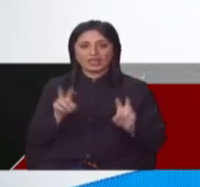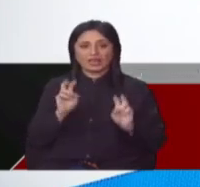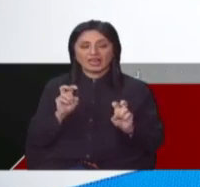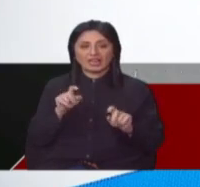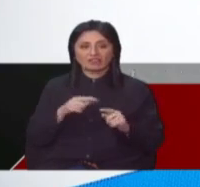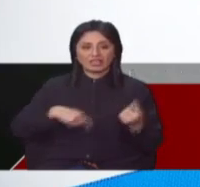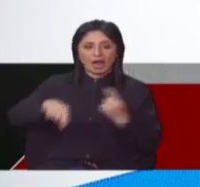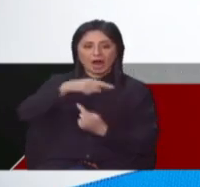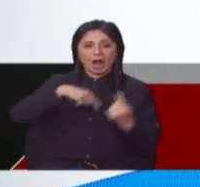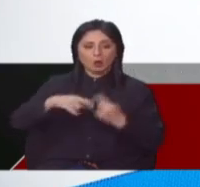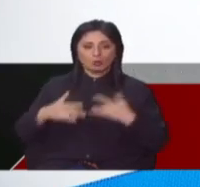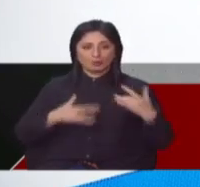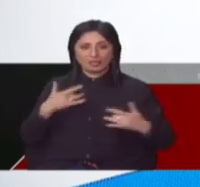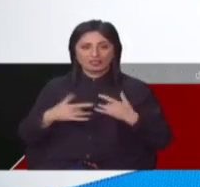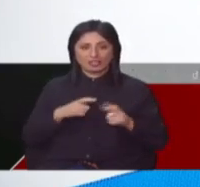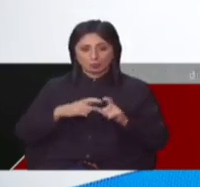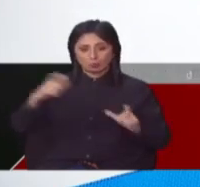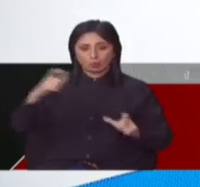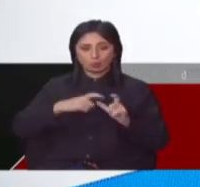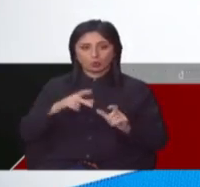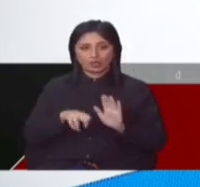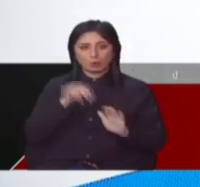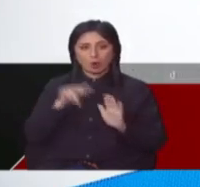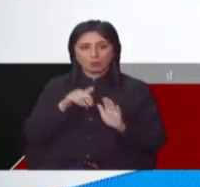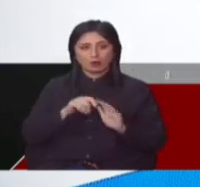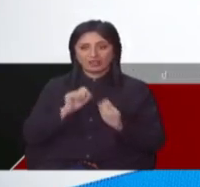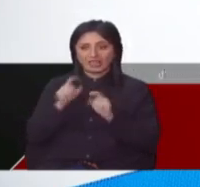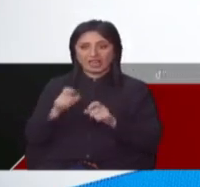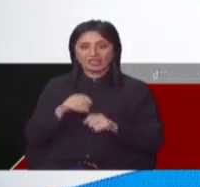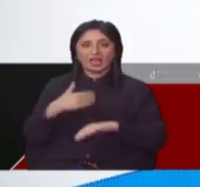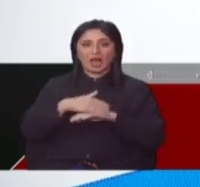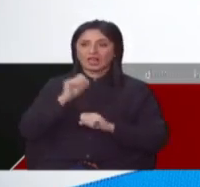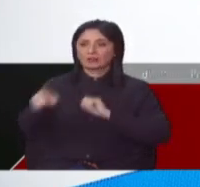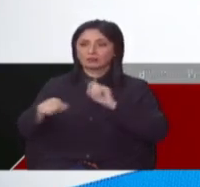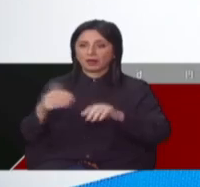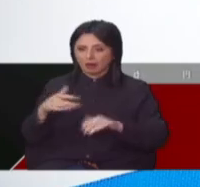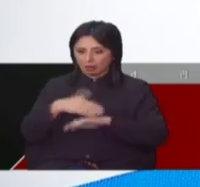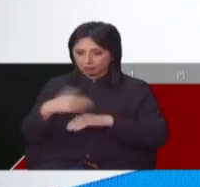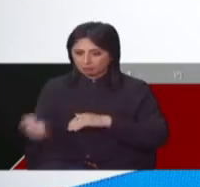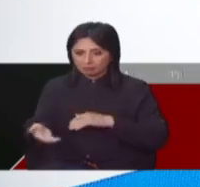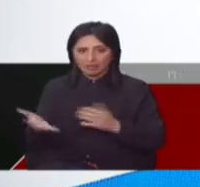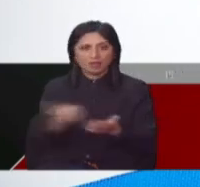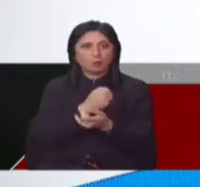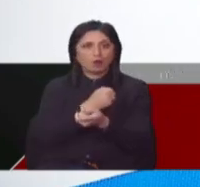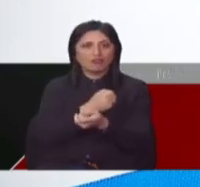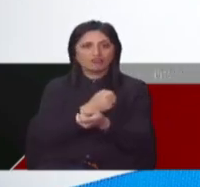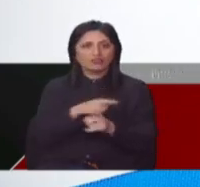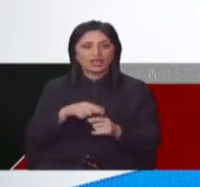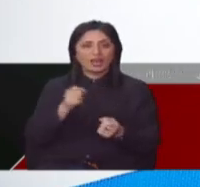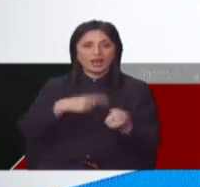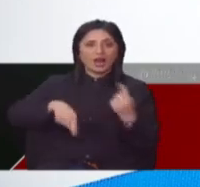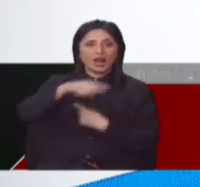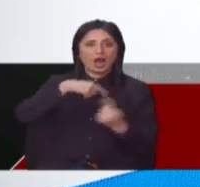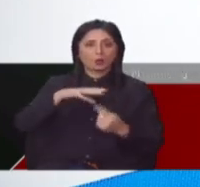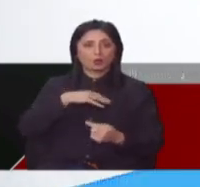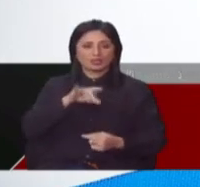წოდებული კაროსელების იმიტაცია, ბიულეტენების მოპარვა და გადაყრა, თითქოს ქუჩაში ადამიანები პოულობენ ბიულეტენებს, რომლებიც კარუსელებისთვის